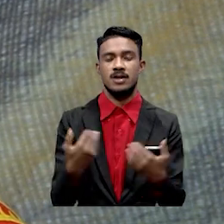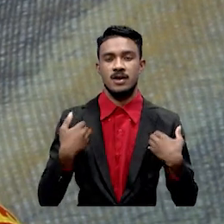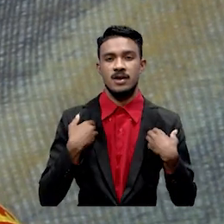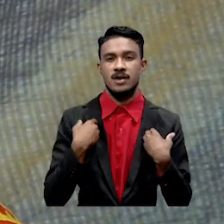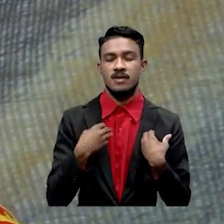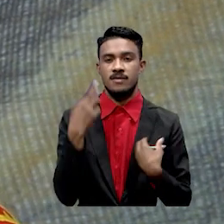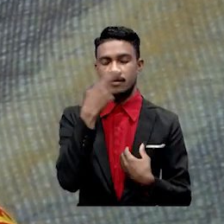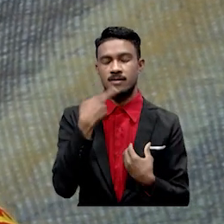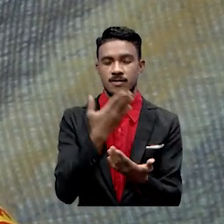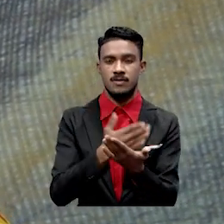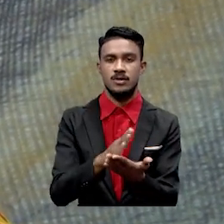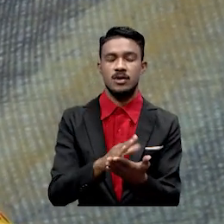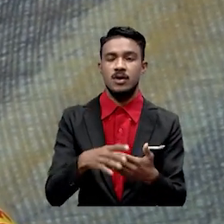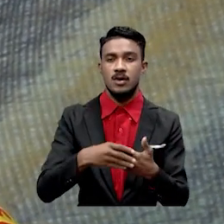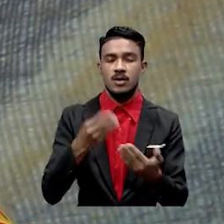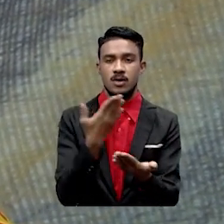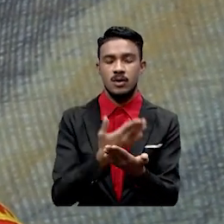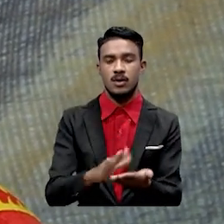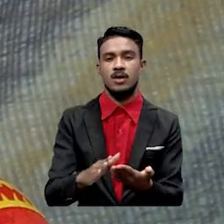hola $2 $1 ni